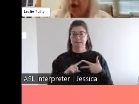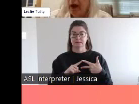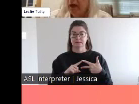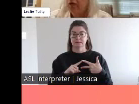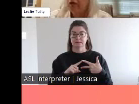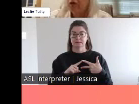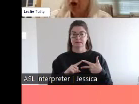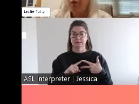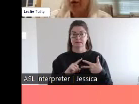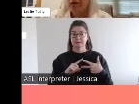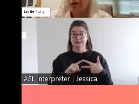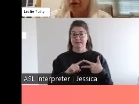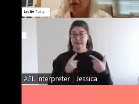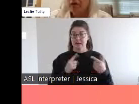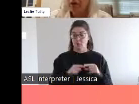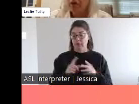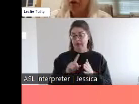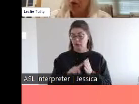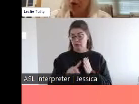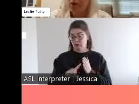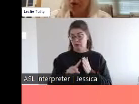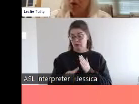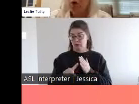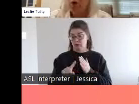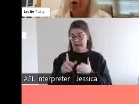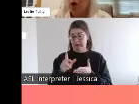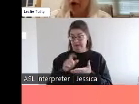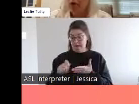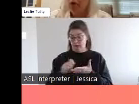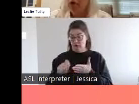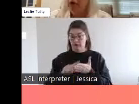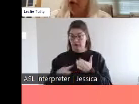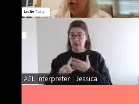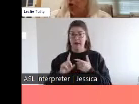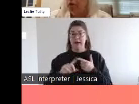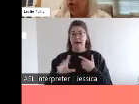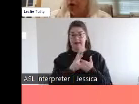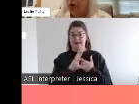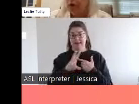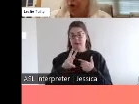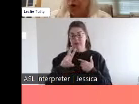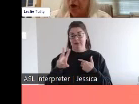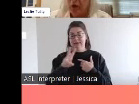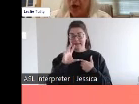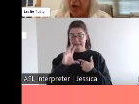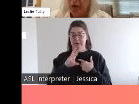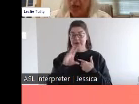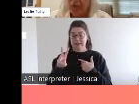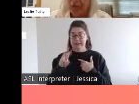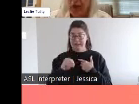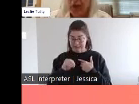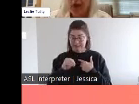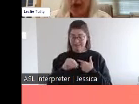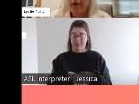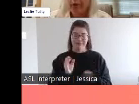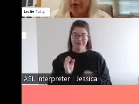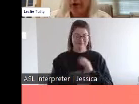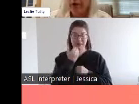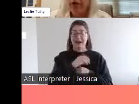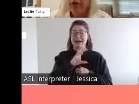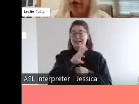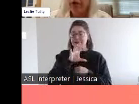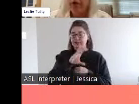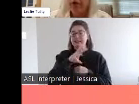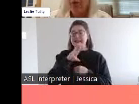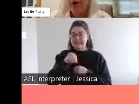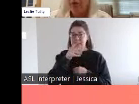c'est décrit dans la littérature et par les 660 femmes qui ont demandé